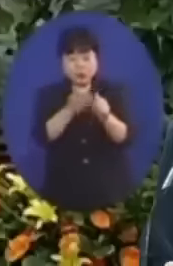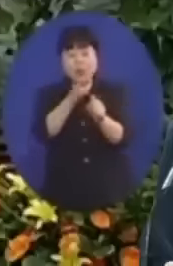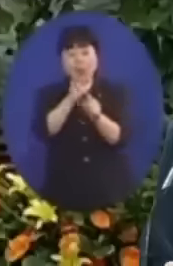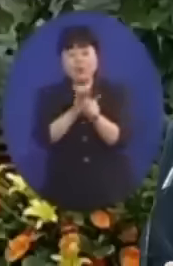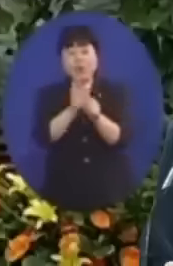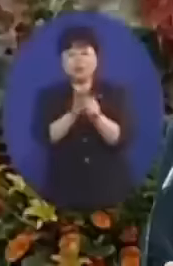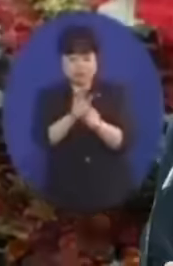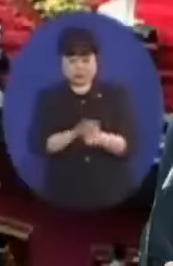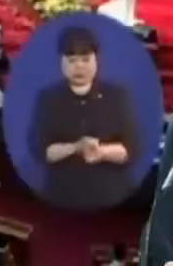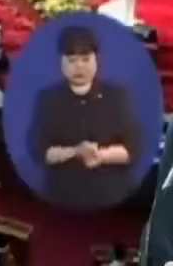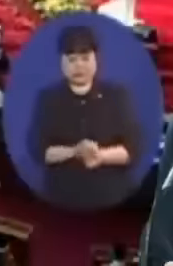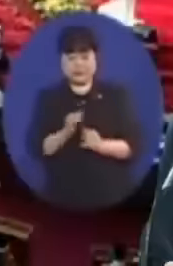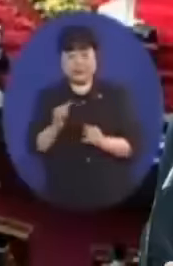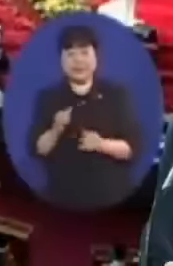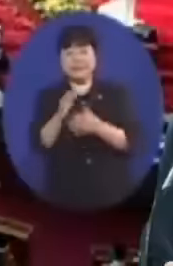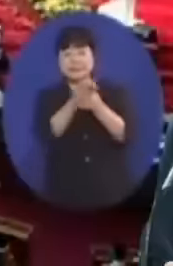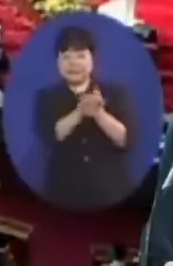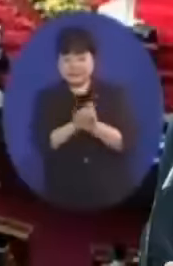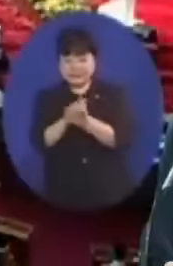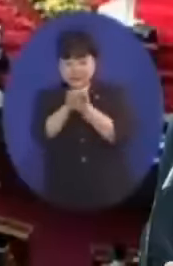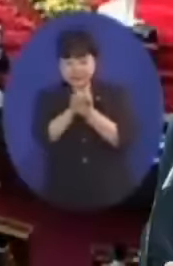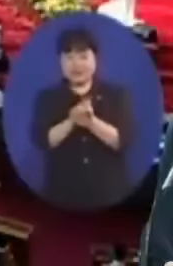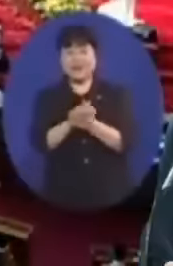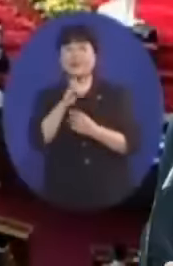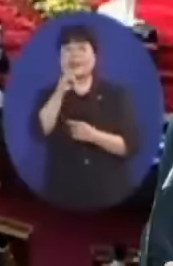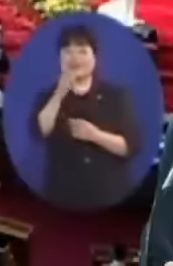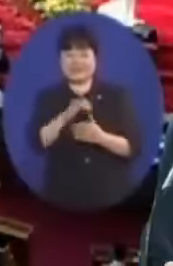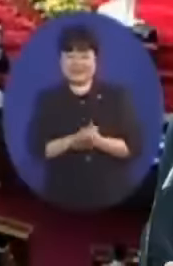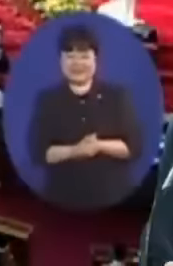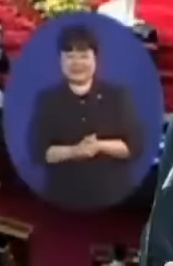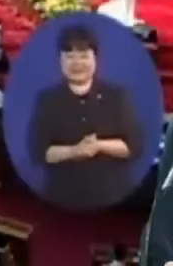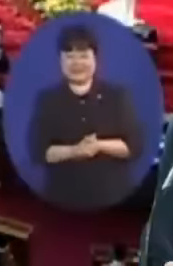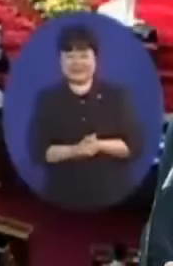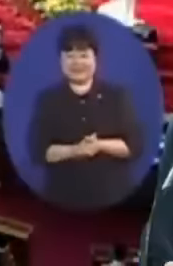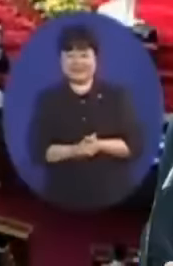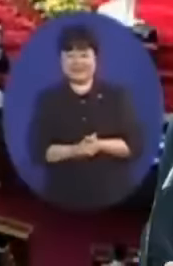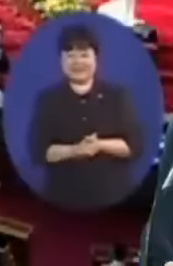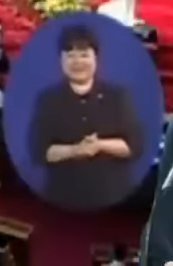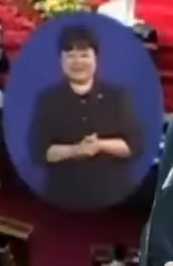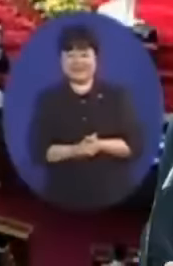되는 이웃을 친구라고 말하는 것입니다.